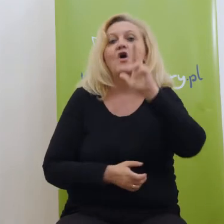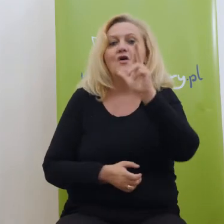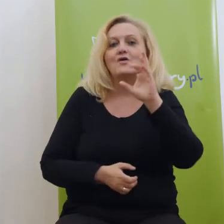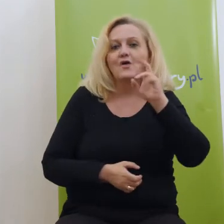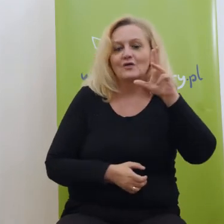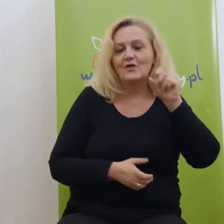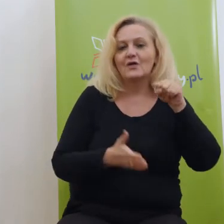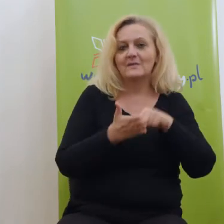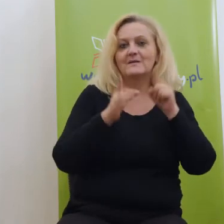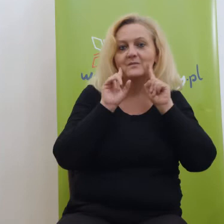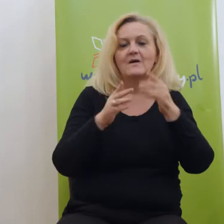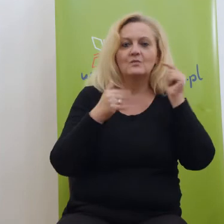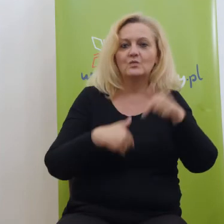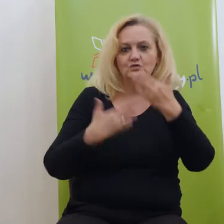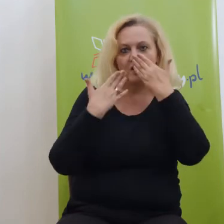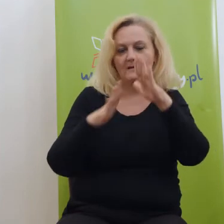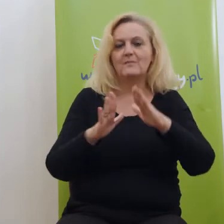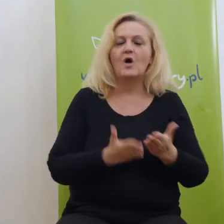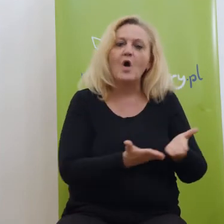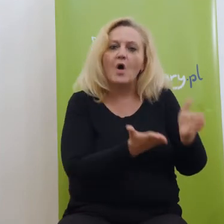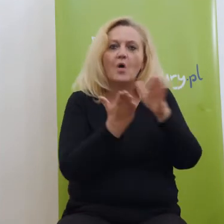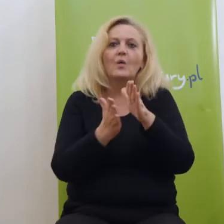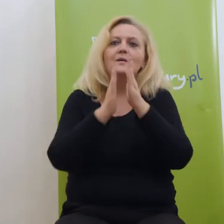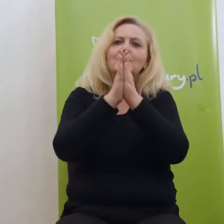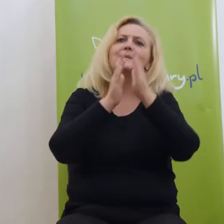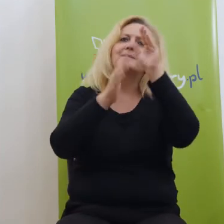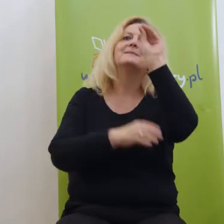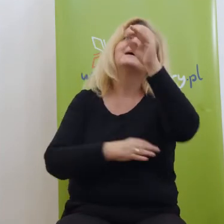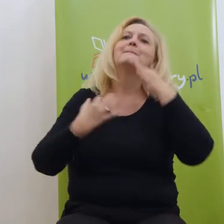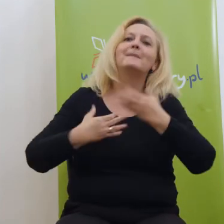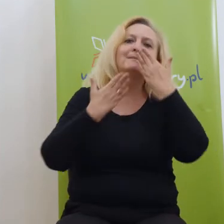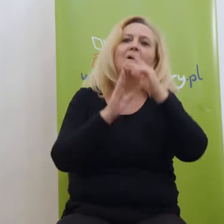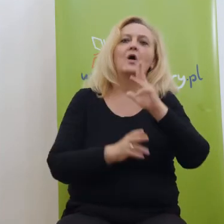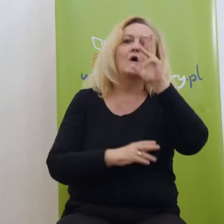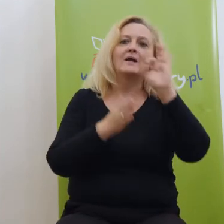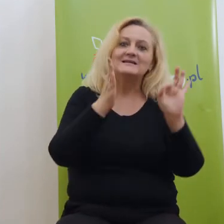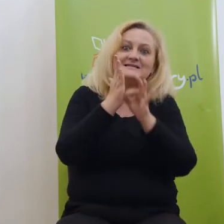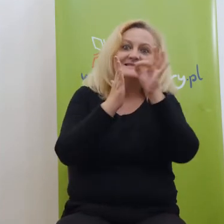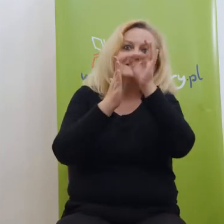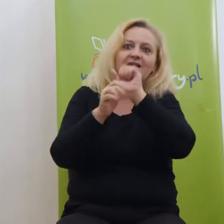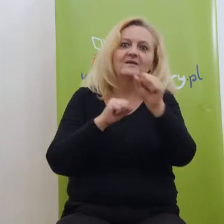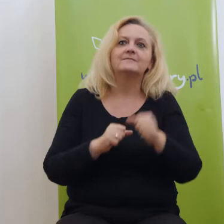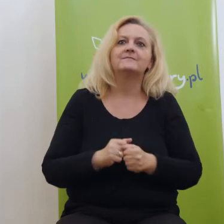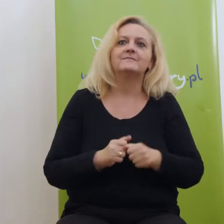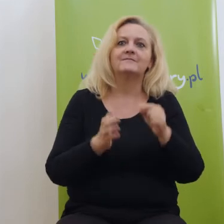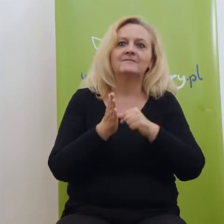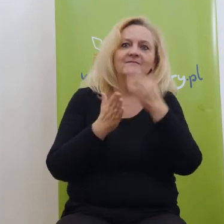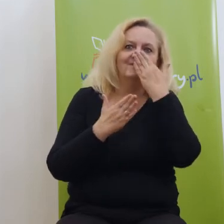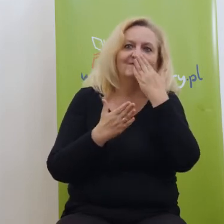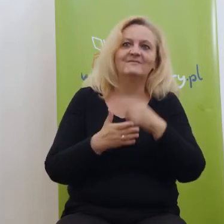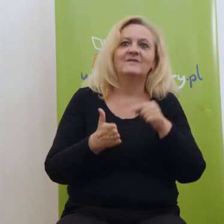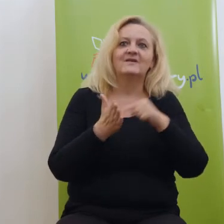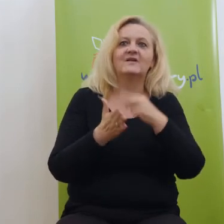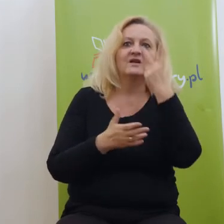gdyby pani była uprzejma pokazać jeszcze raz tę okładkę, mogłabym panią poprosić, bo ten konkol tam jest wyhaftowany u góry, a nie każdy wie, jak on wygląda. To są te dwa